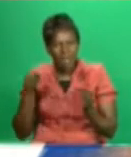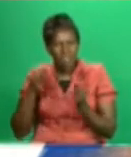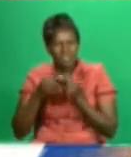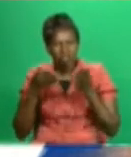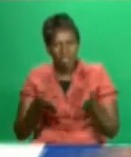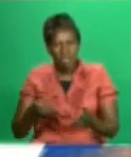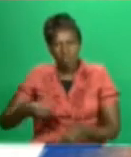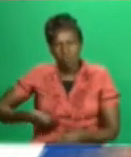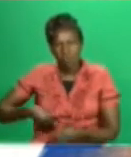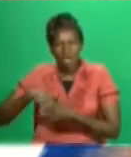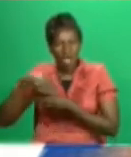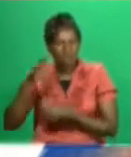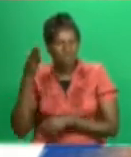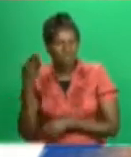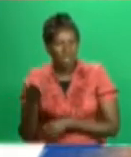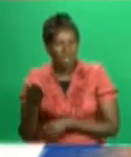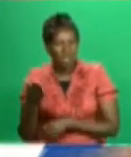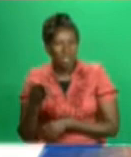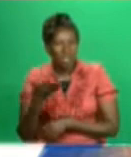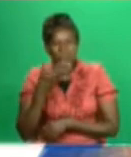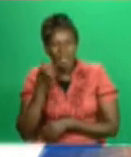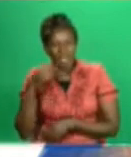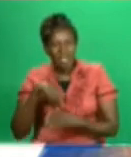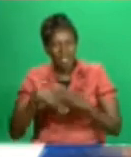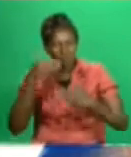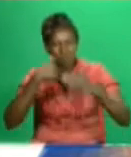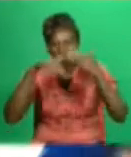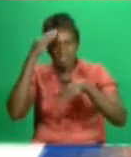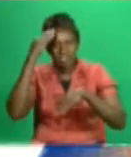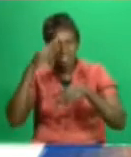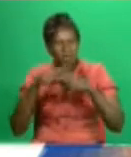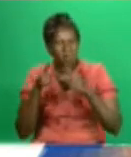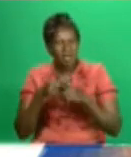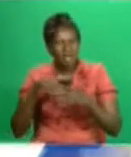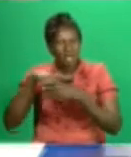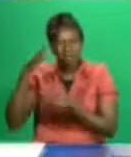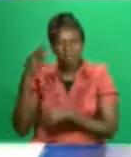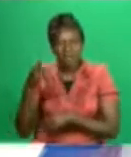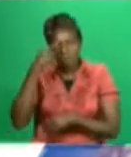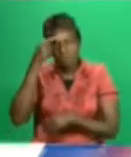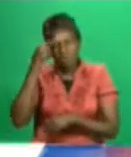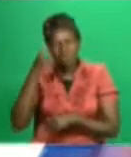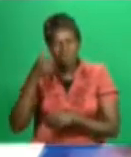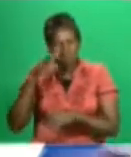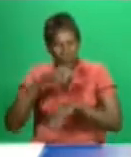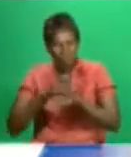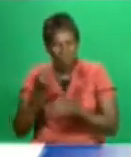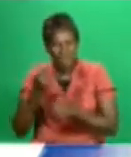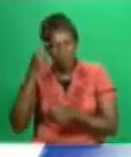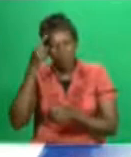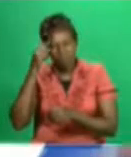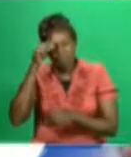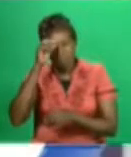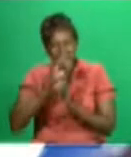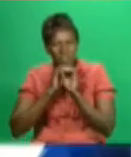wako nje, vijana ambao wanafaa kuwa university lakini wako nje kwa sababu hawakupata basari. Mgombeaji huyo alisema kuwa wananchi wa Malindi